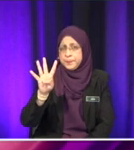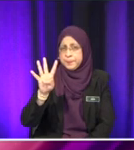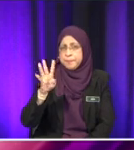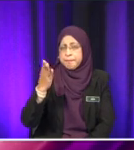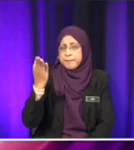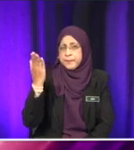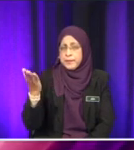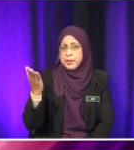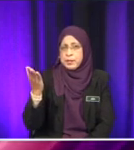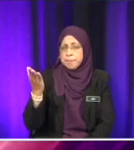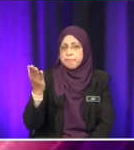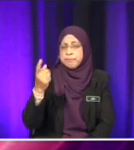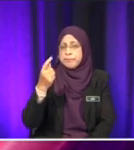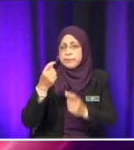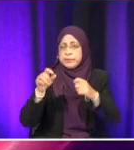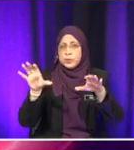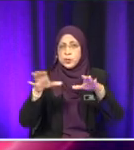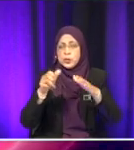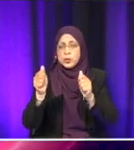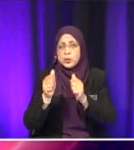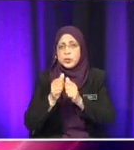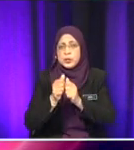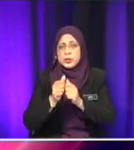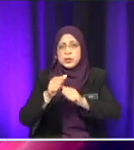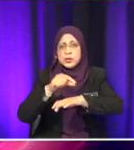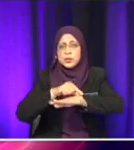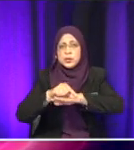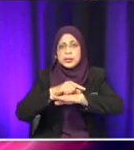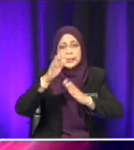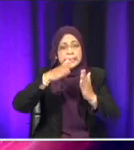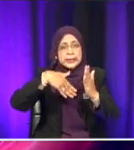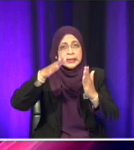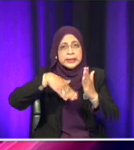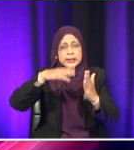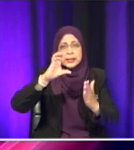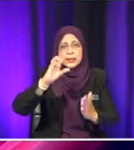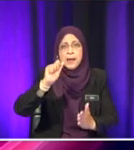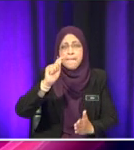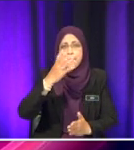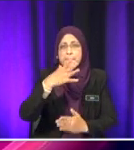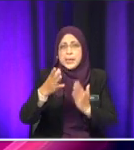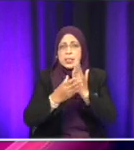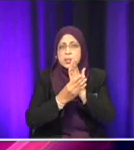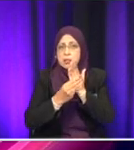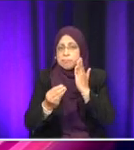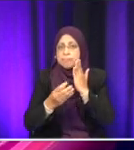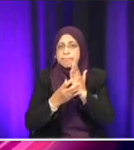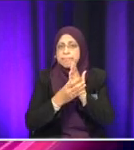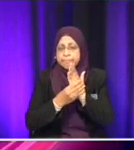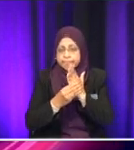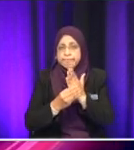karya ini telah dihasilkan menggunakan cat minyak hasil karya ini merupakan aliran